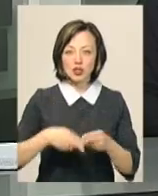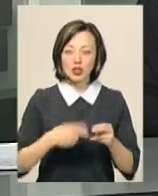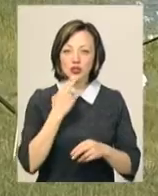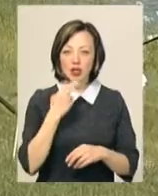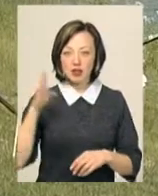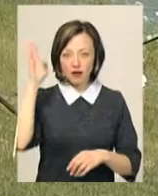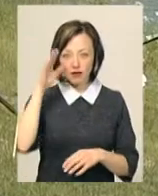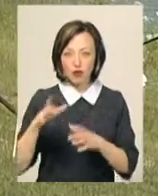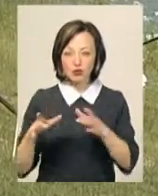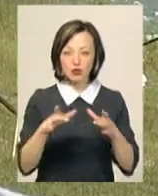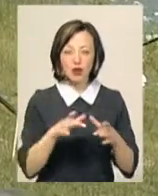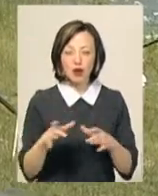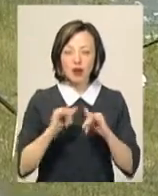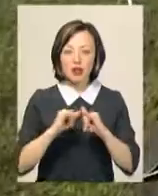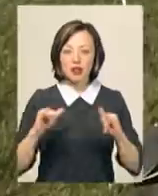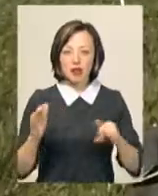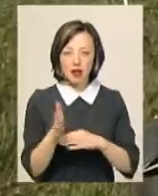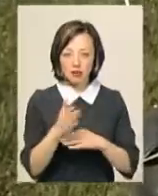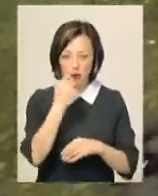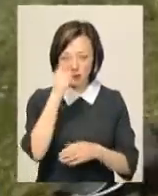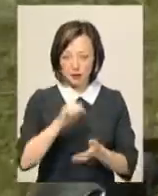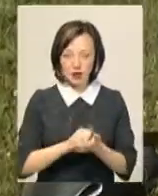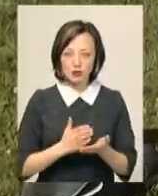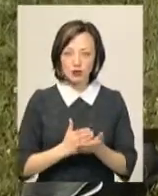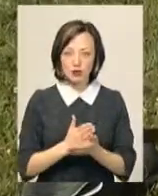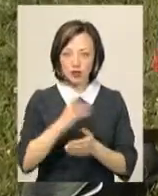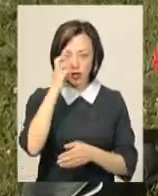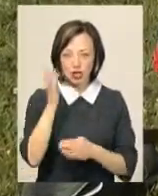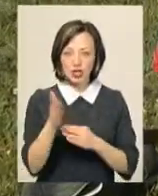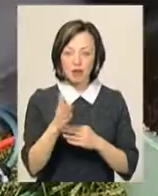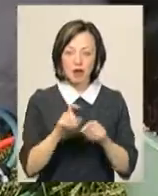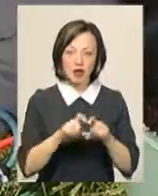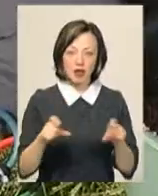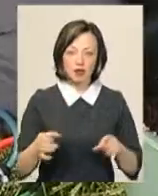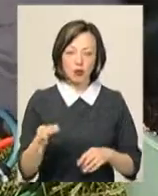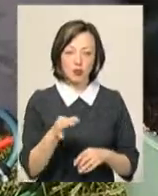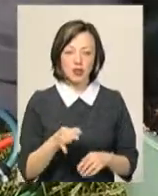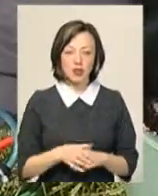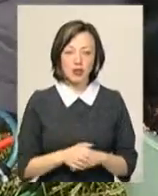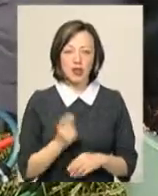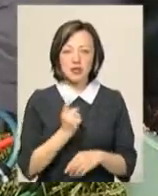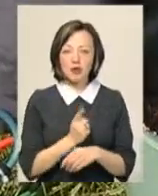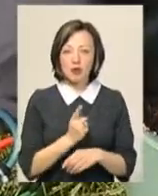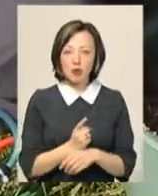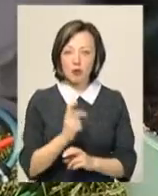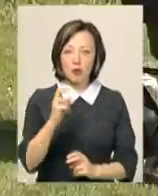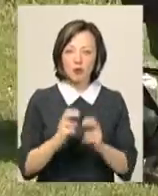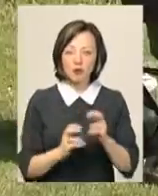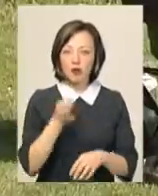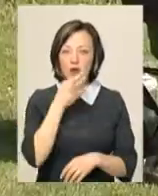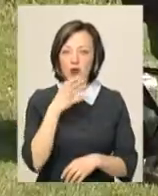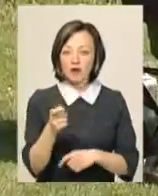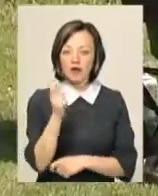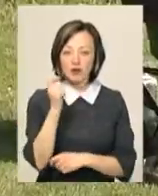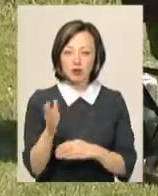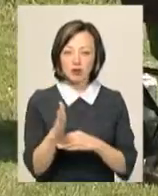на водоймах триватиме нерест. Про це повідомляє прес-служба Держрибагенції області. Заборона на промисловий і любительський